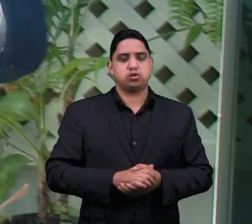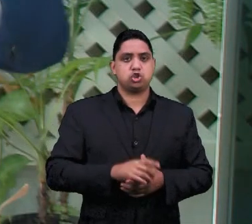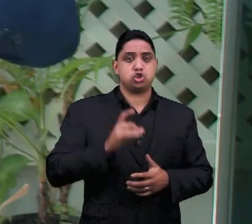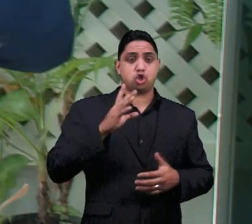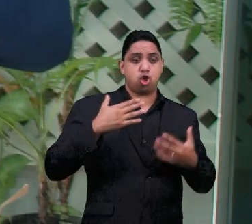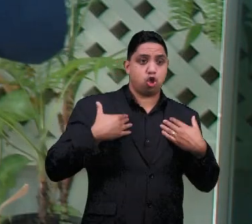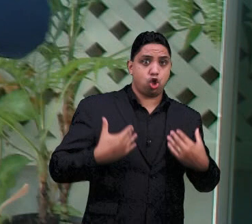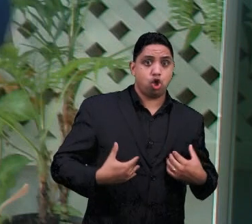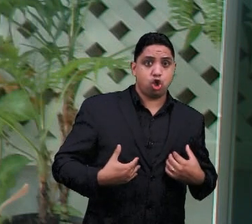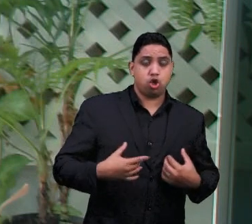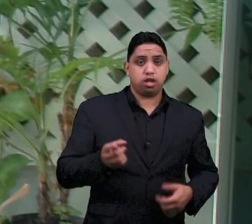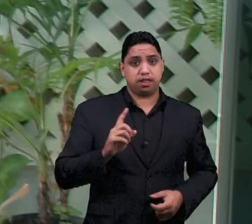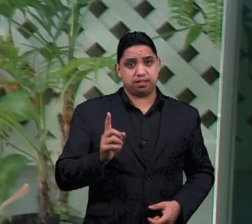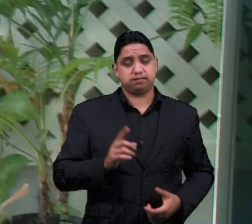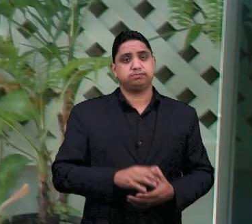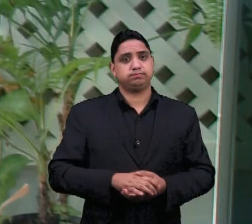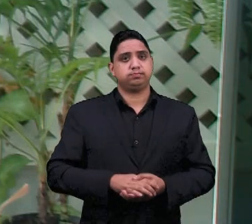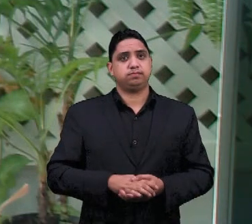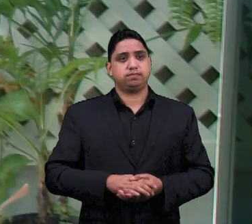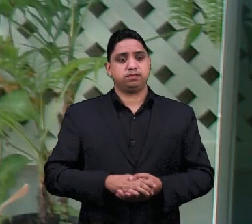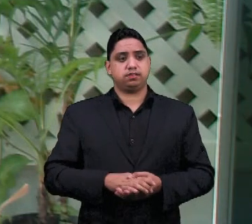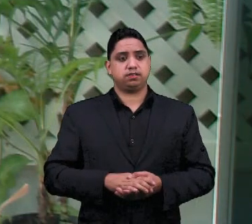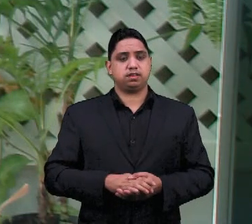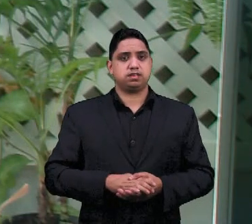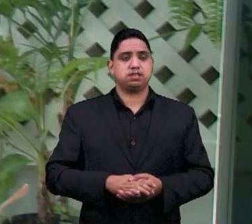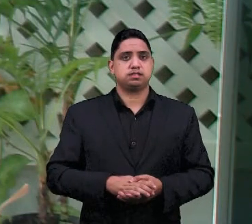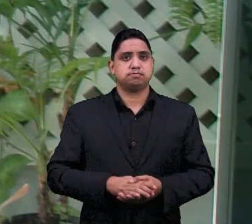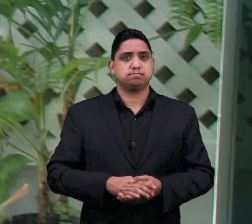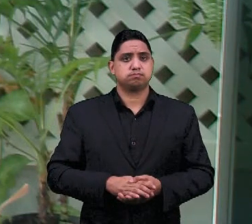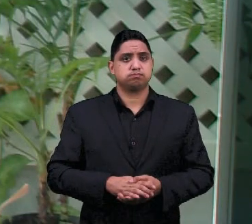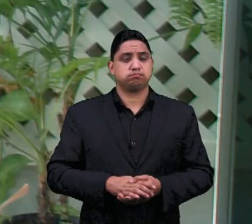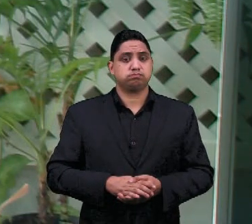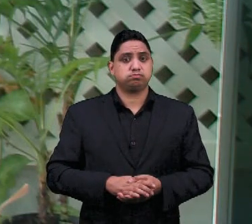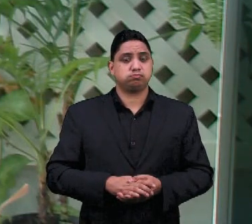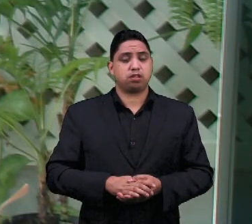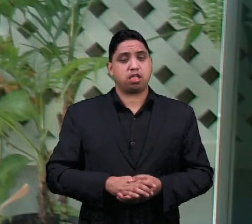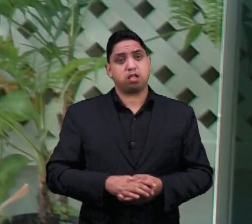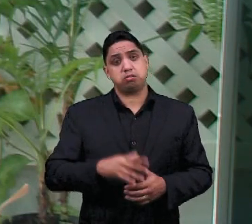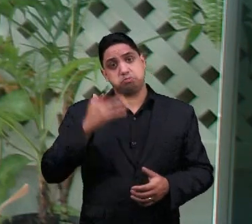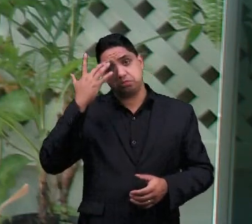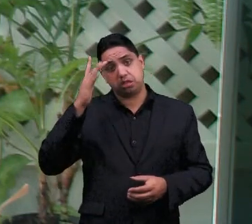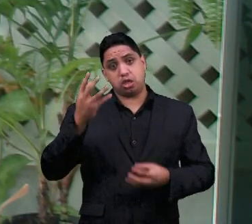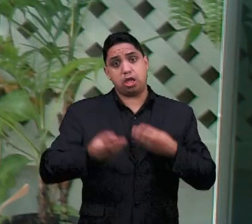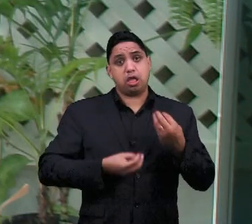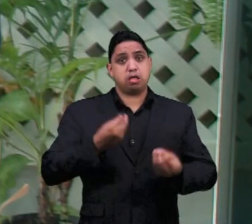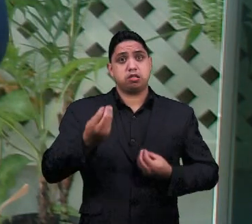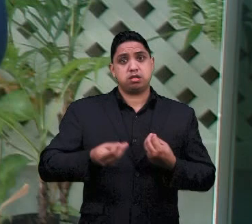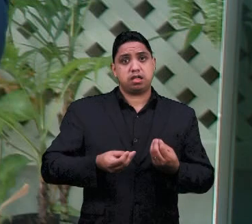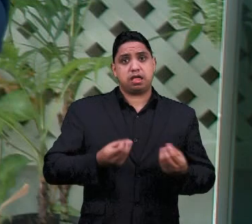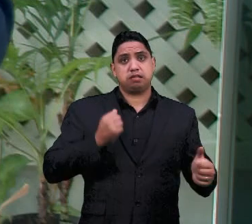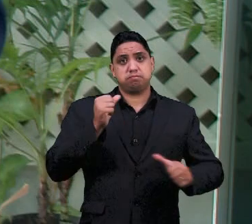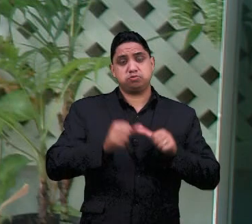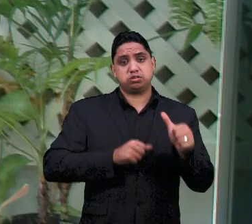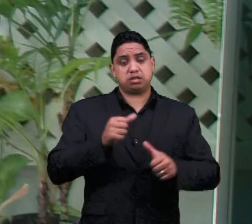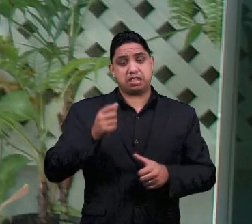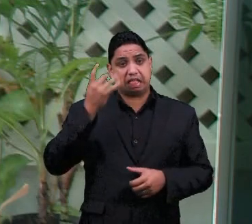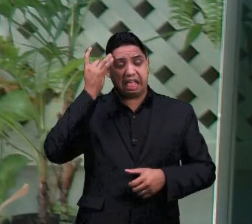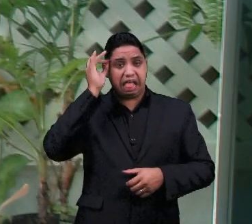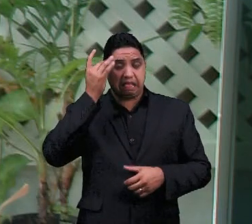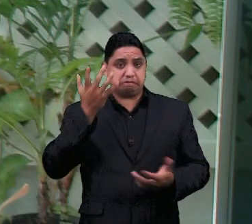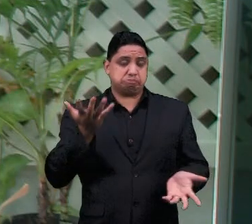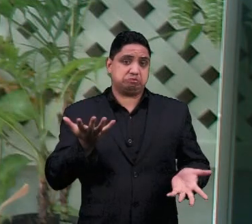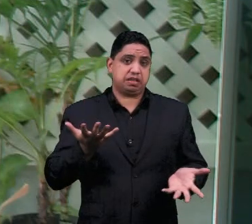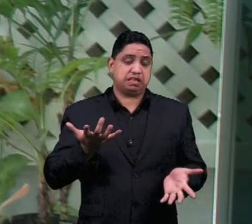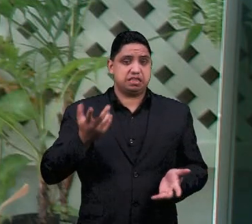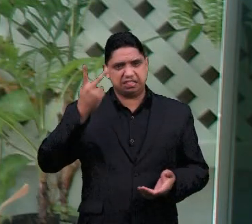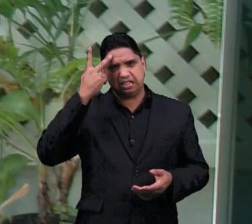il va souffrir beaucoup de changements. Il va souffrir beaucoup de changements, si physiques, et je